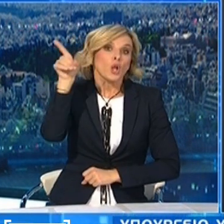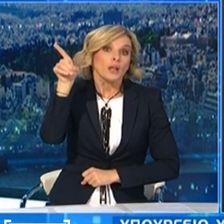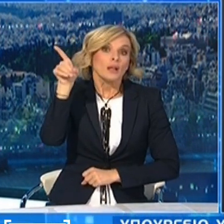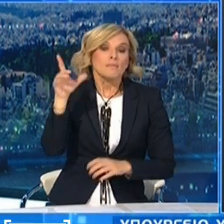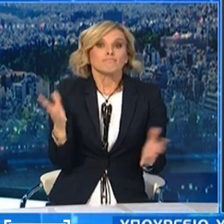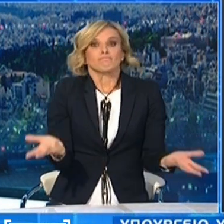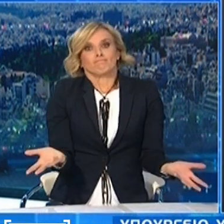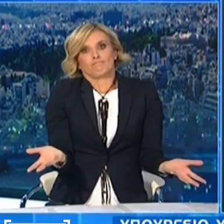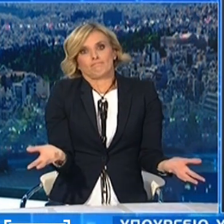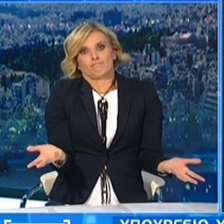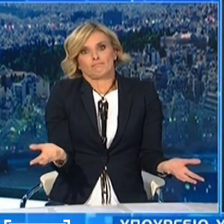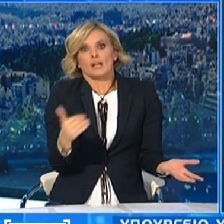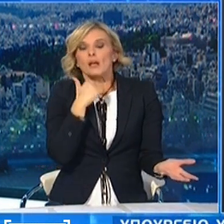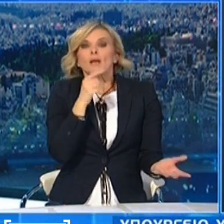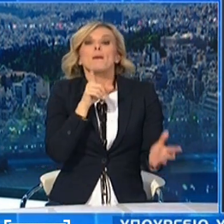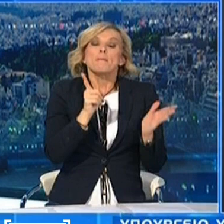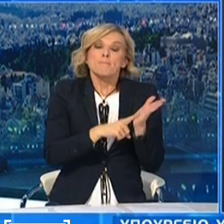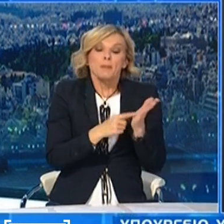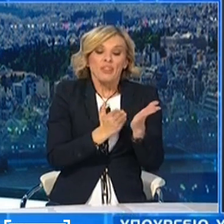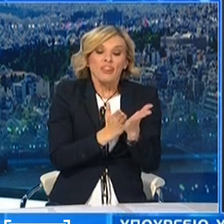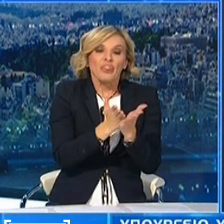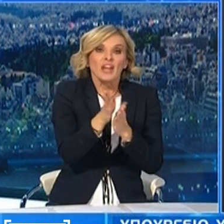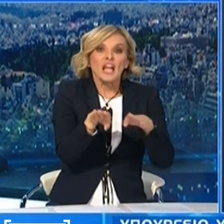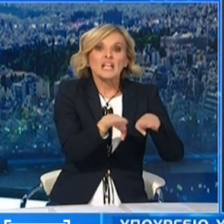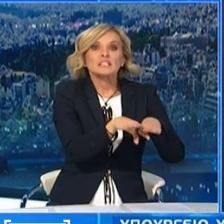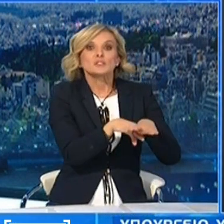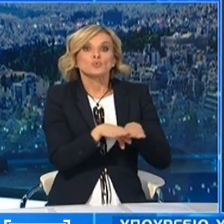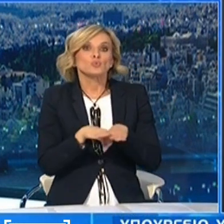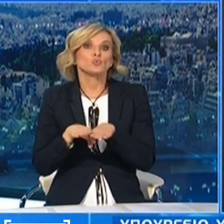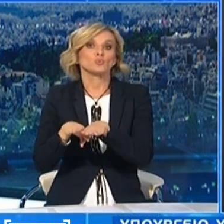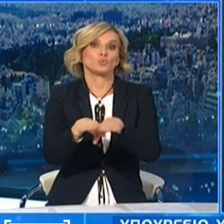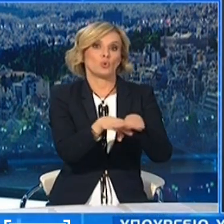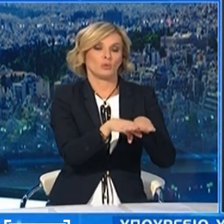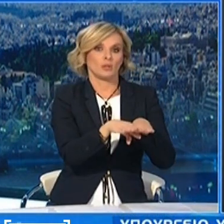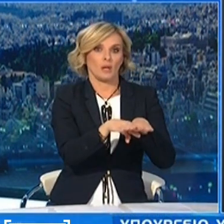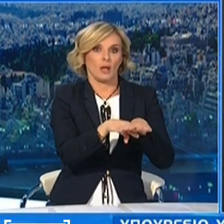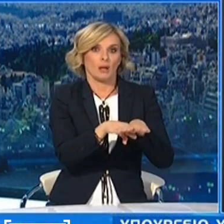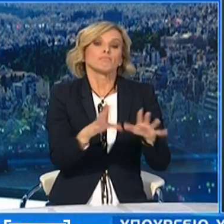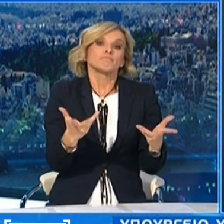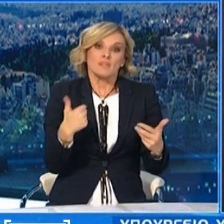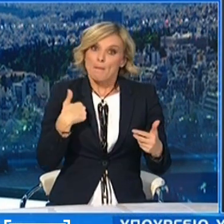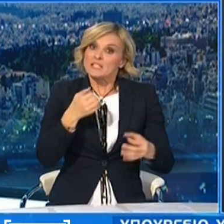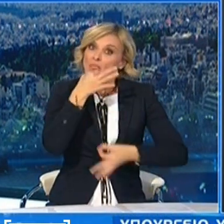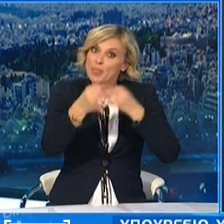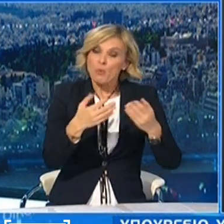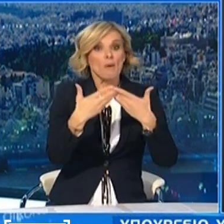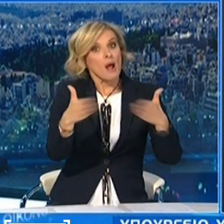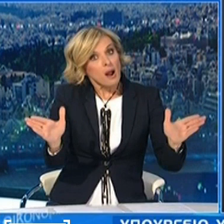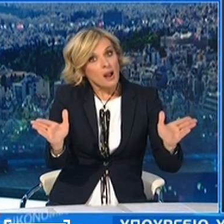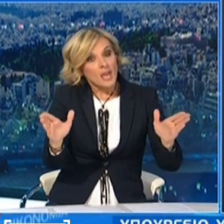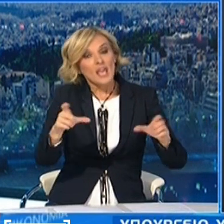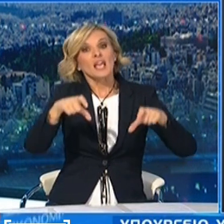για λόγους ακόμα και ισονομίας, διότι το άνοιγμα στη Super League σημαίνει κάποια δεδομένα,